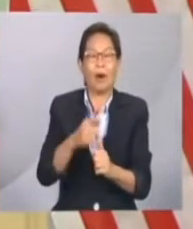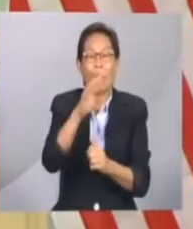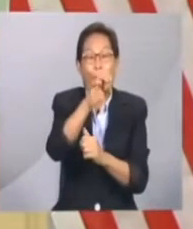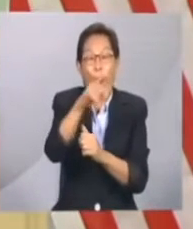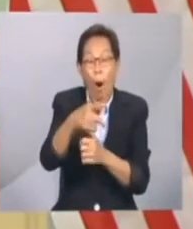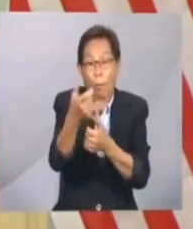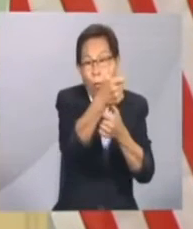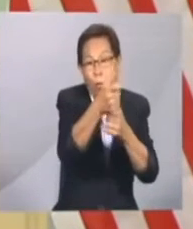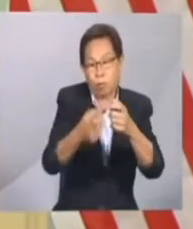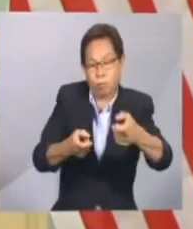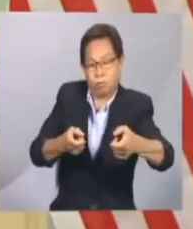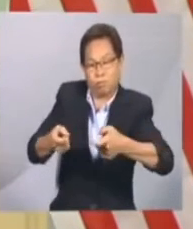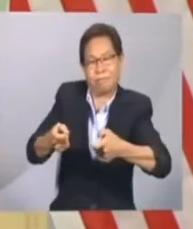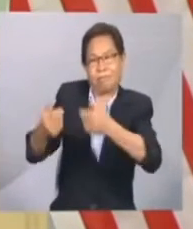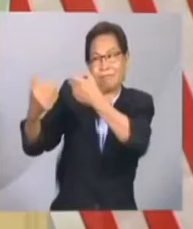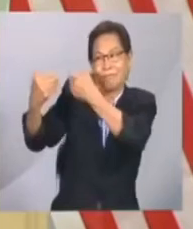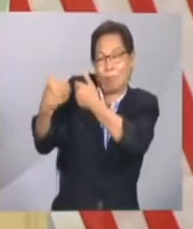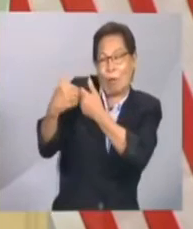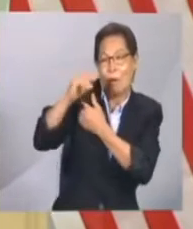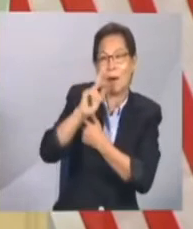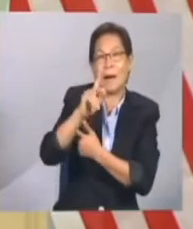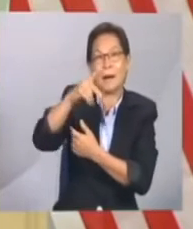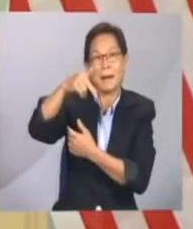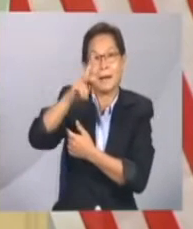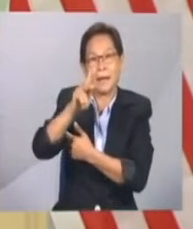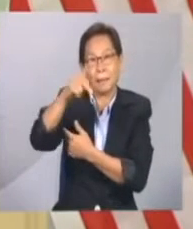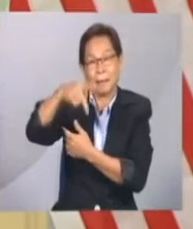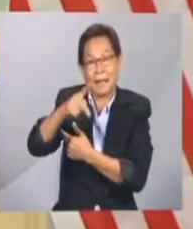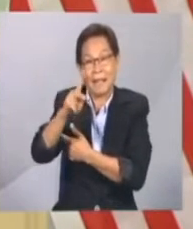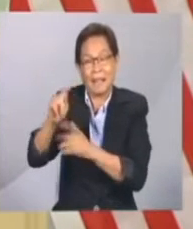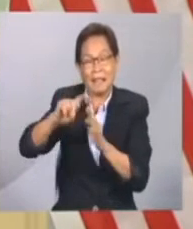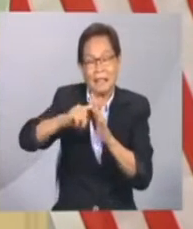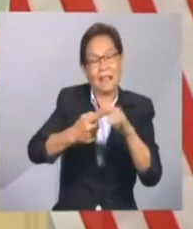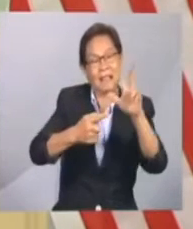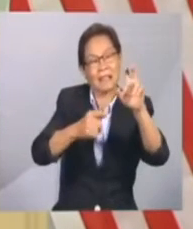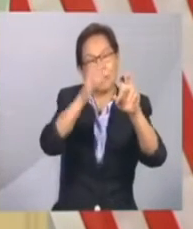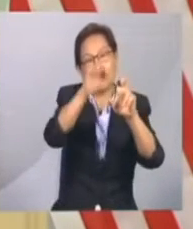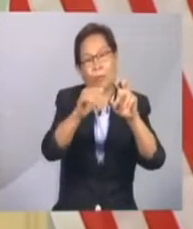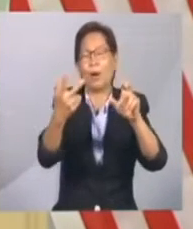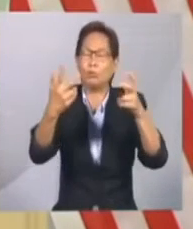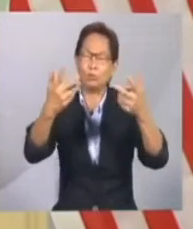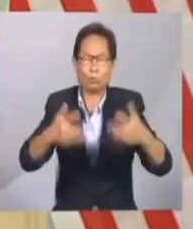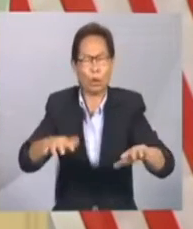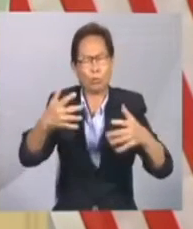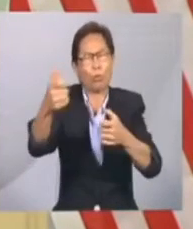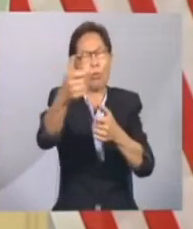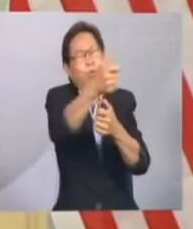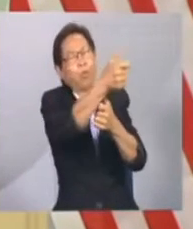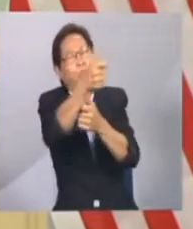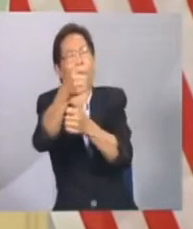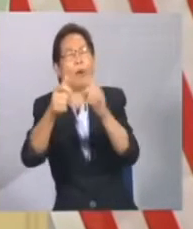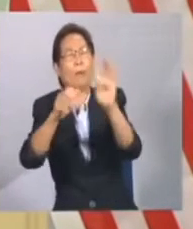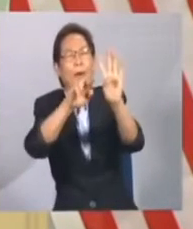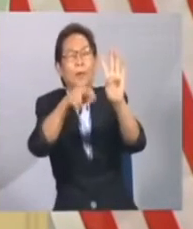selia KPKT sejak 30 Mac telah melakukan